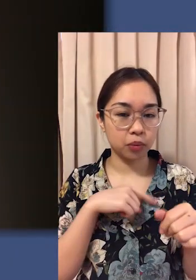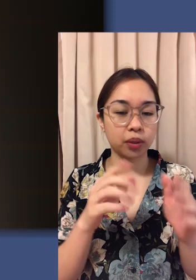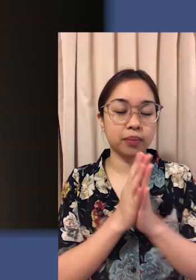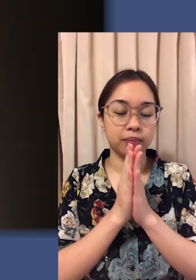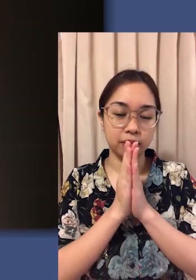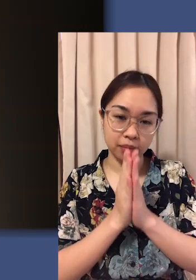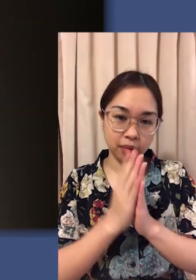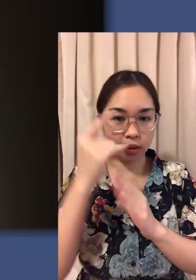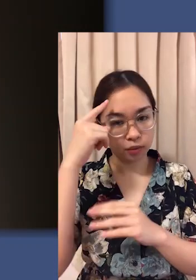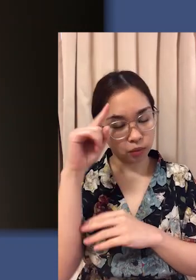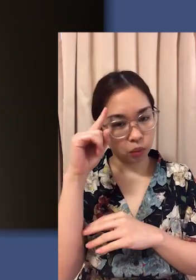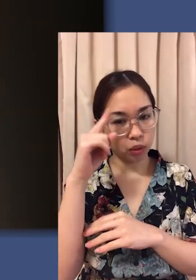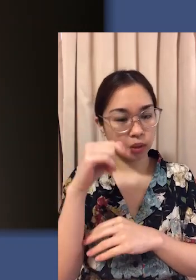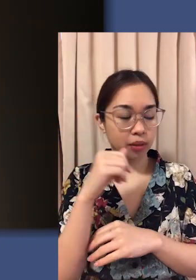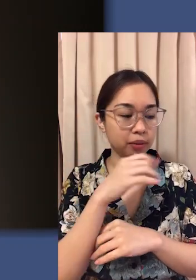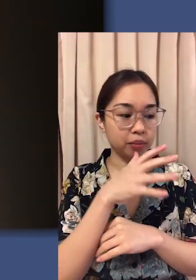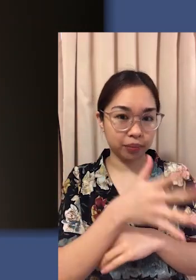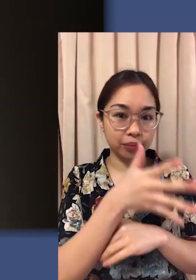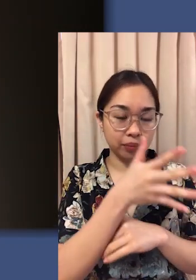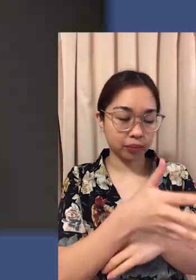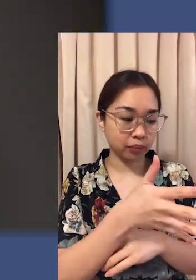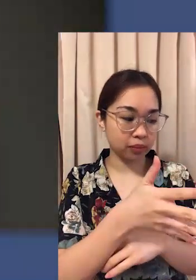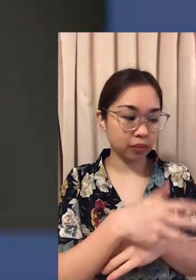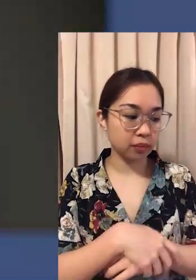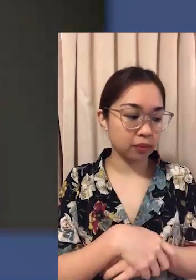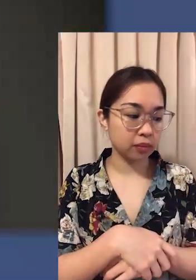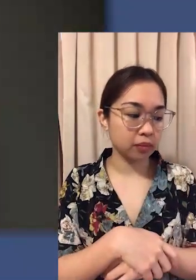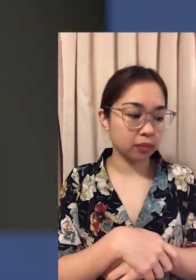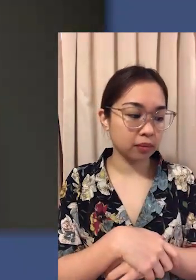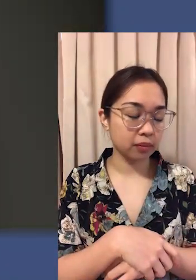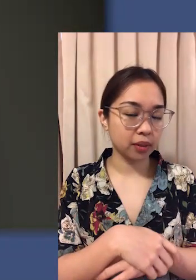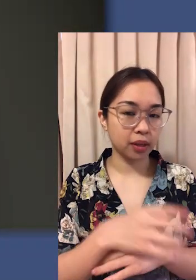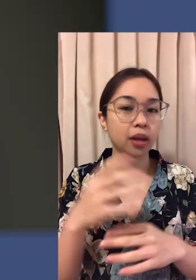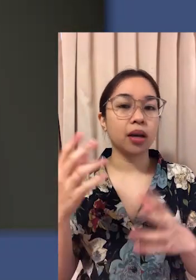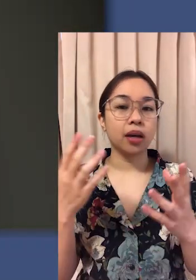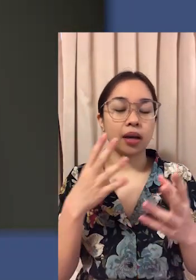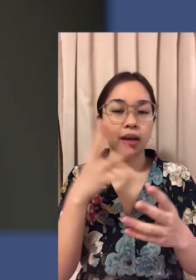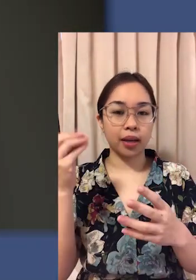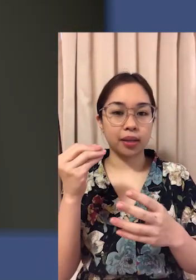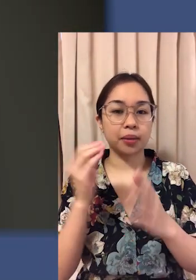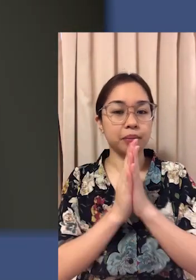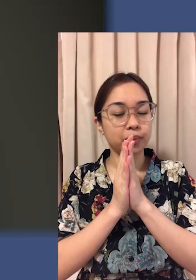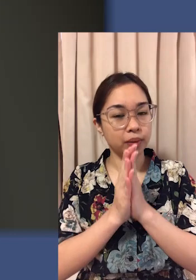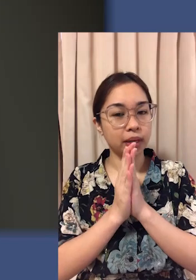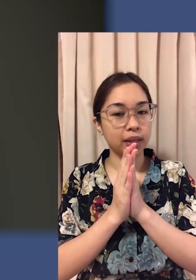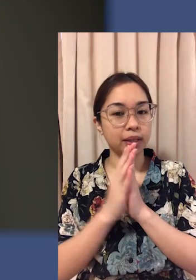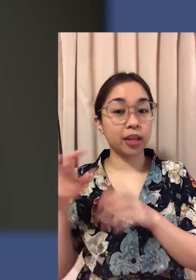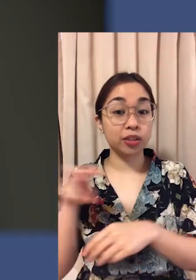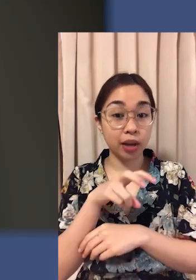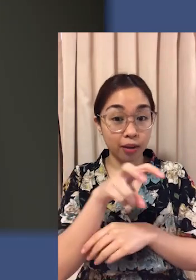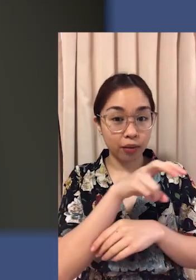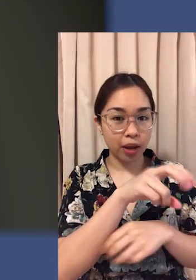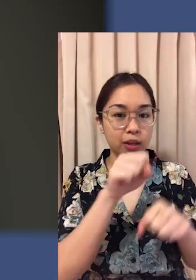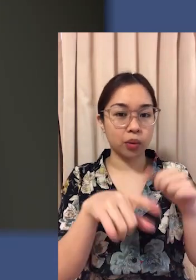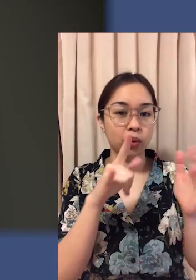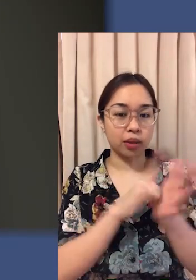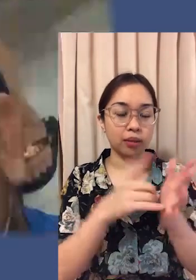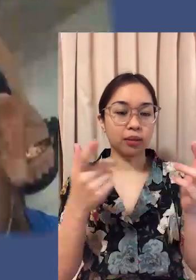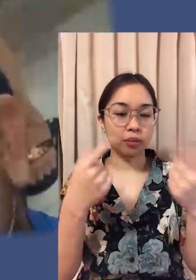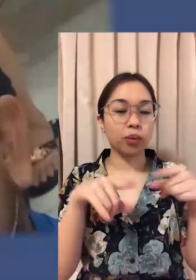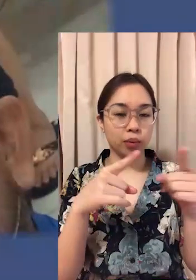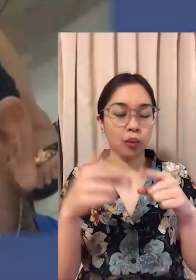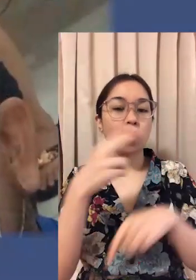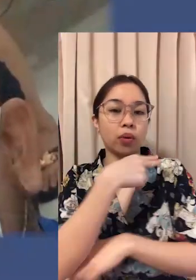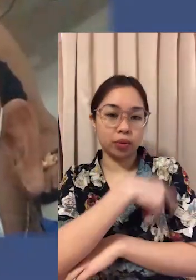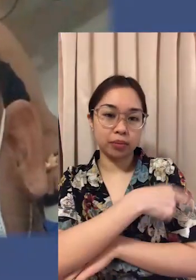kami, panalangin namin sa Panginoon na papayagan ng nanay makapunta sa Manila para ma-check na po talaga ang totoong kalagayan niya.